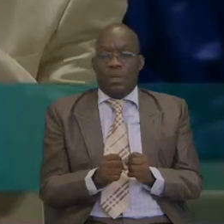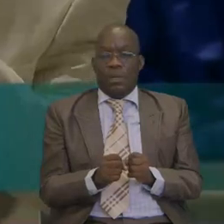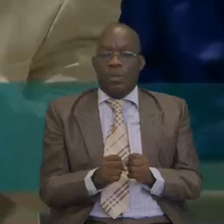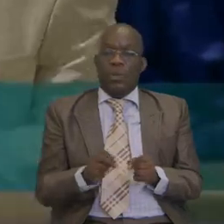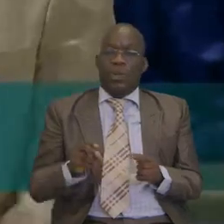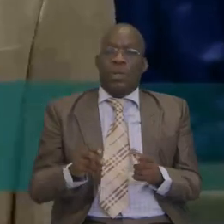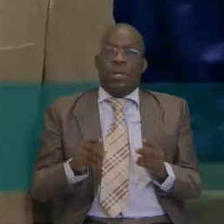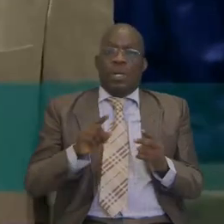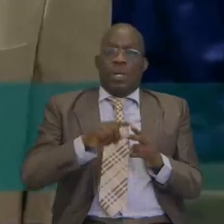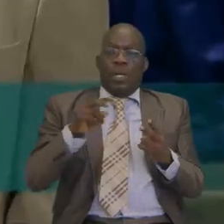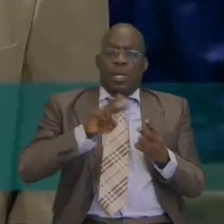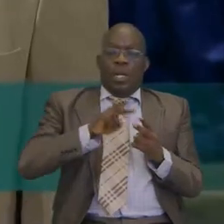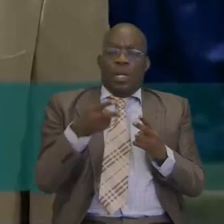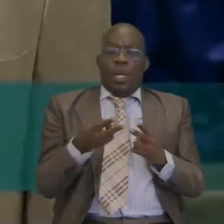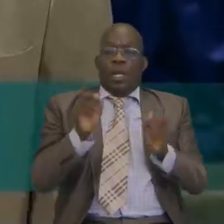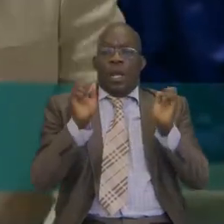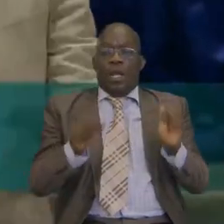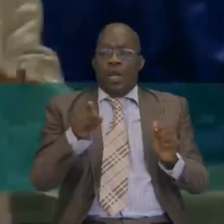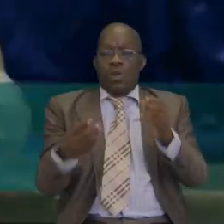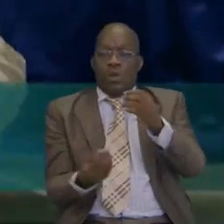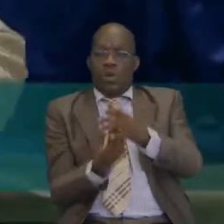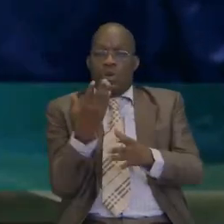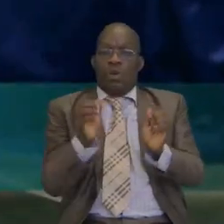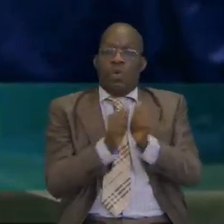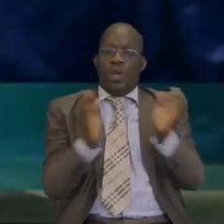Tu ne peux pas également croître sans la puissance.